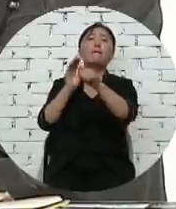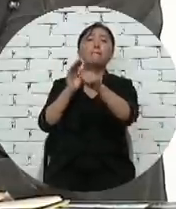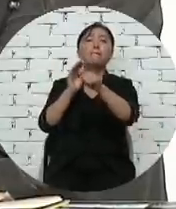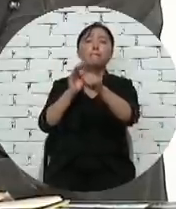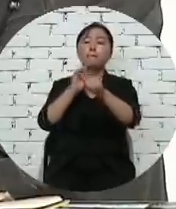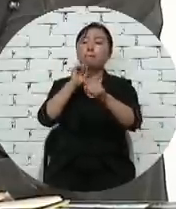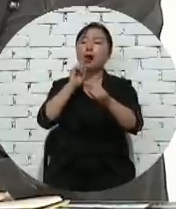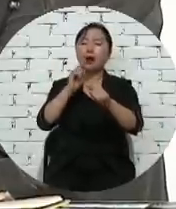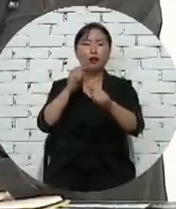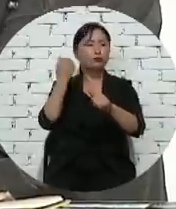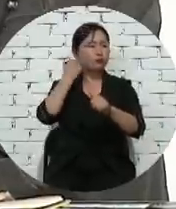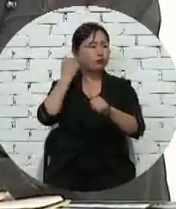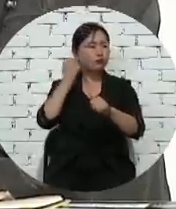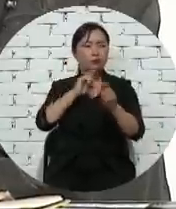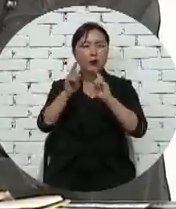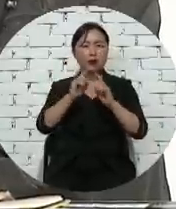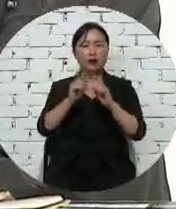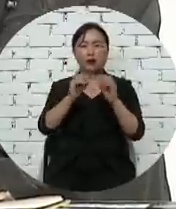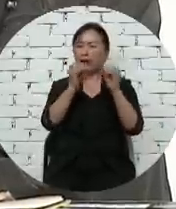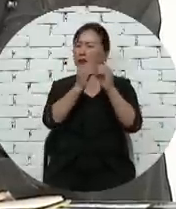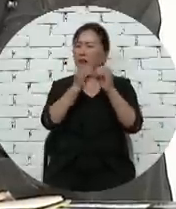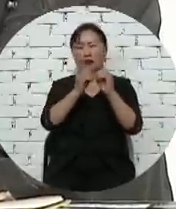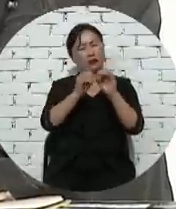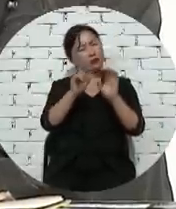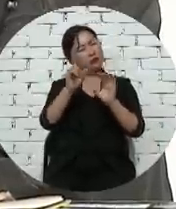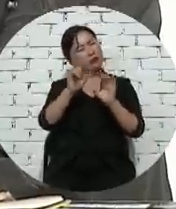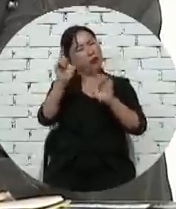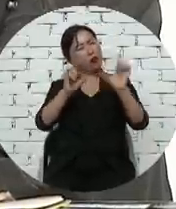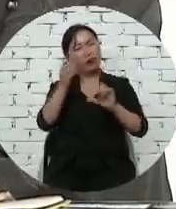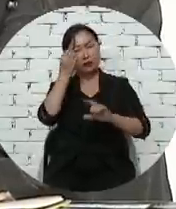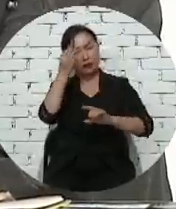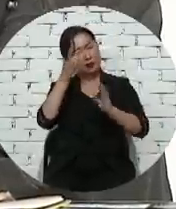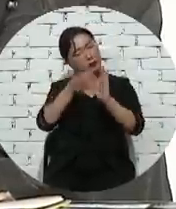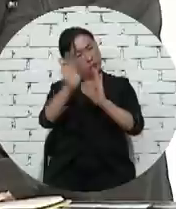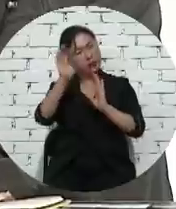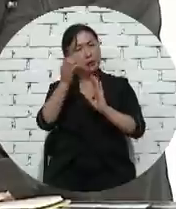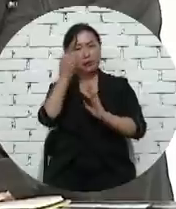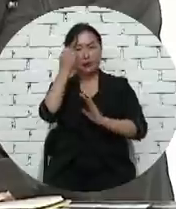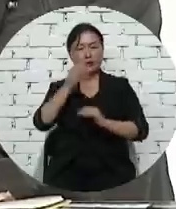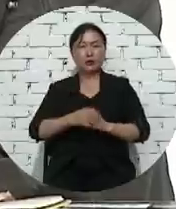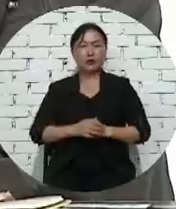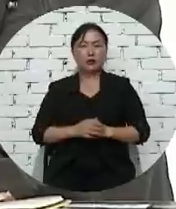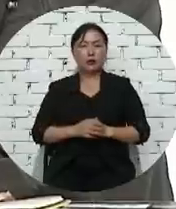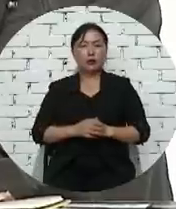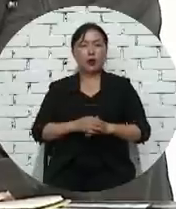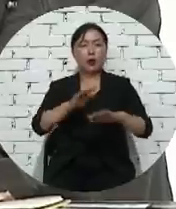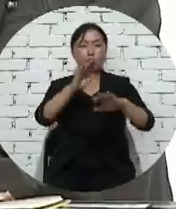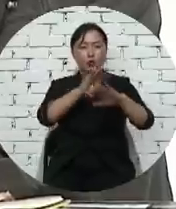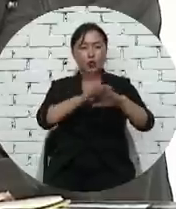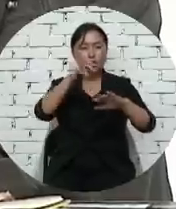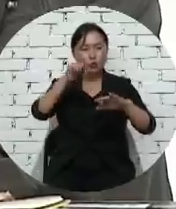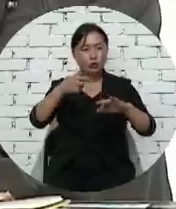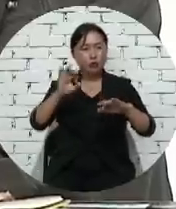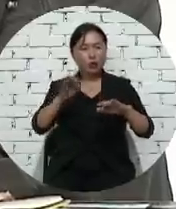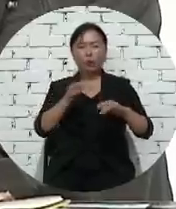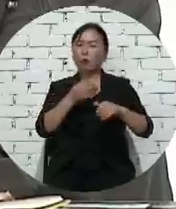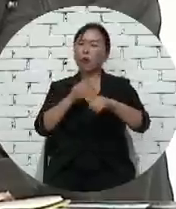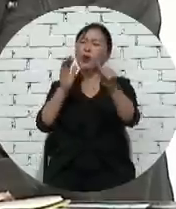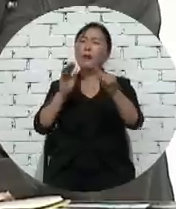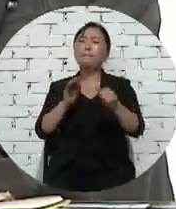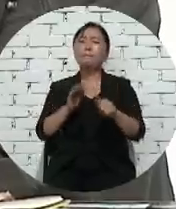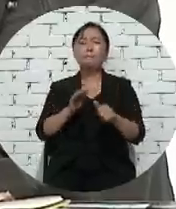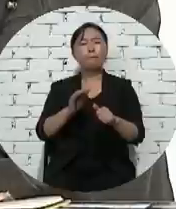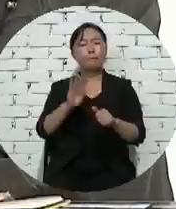그 어떤 부분께서 보니까 그 글꼴도 이상하고 그리고 그 손준성 보냄이라고 하는 그 자체도